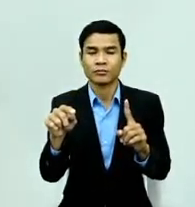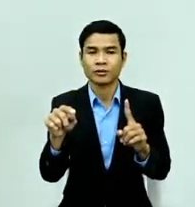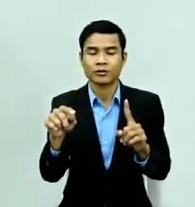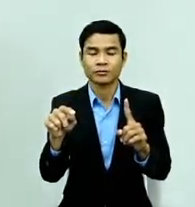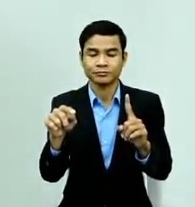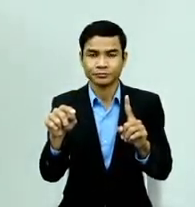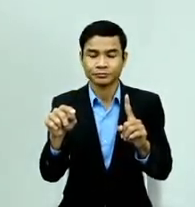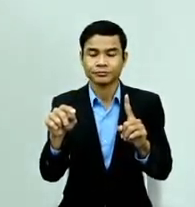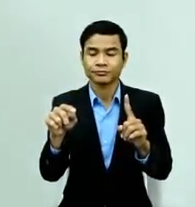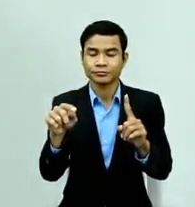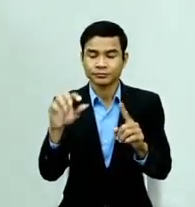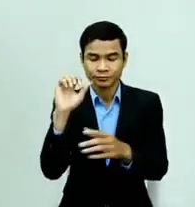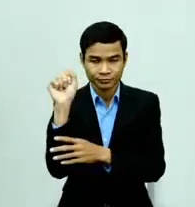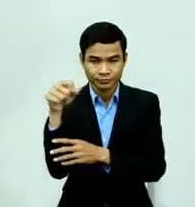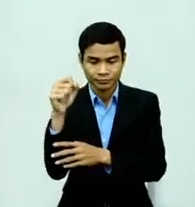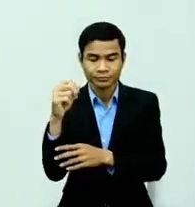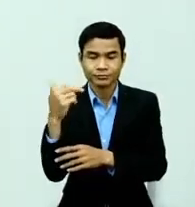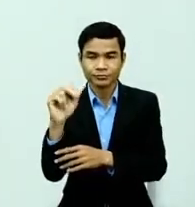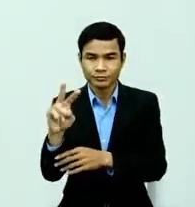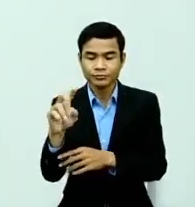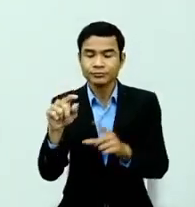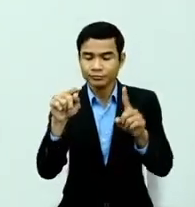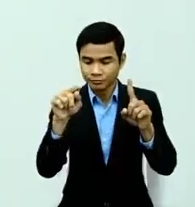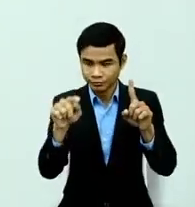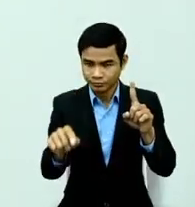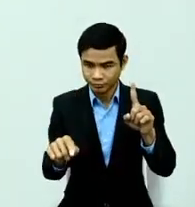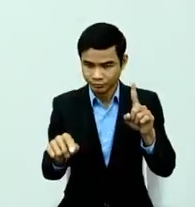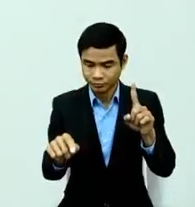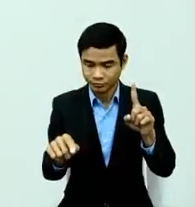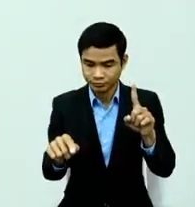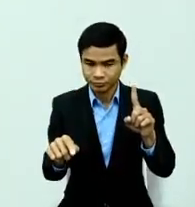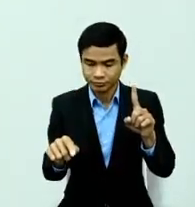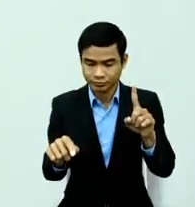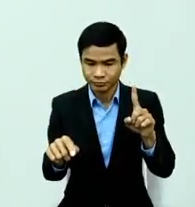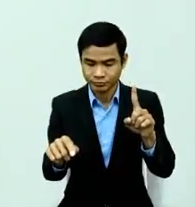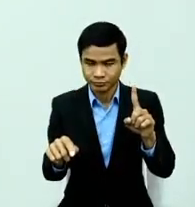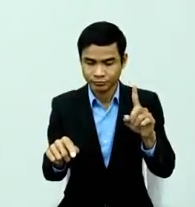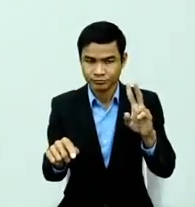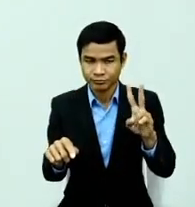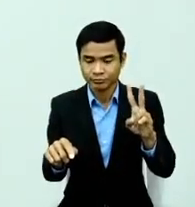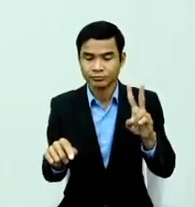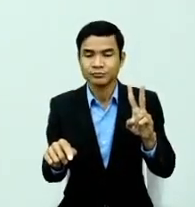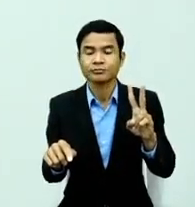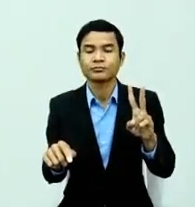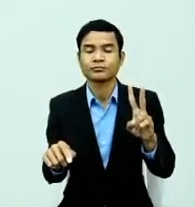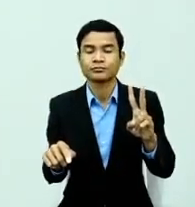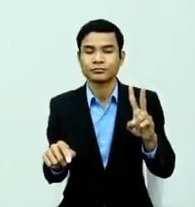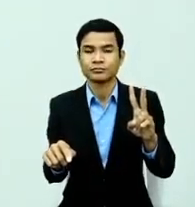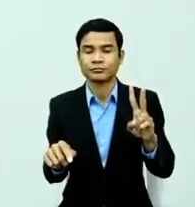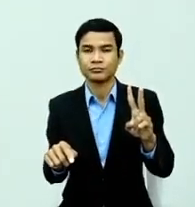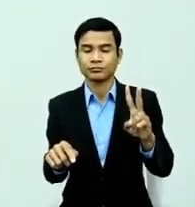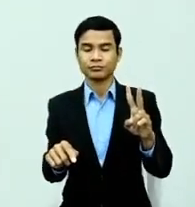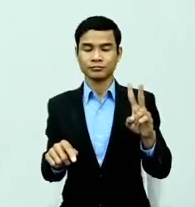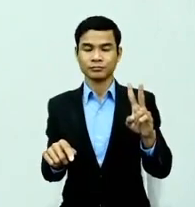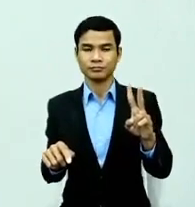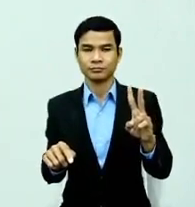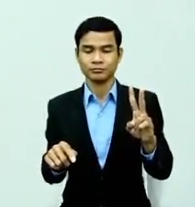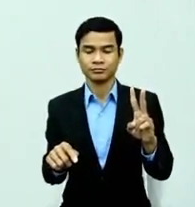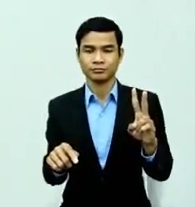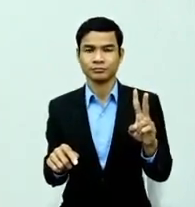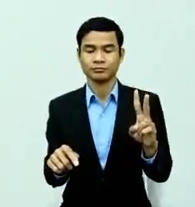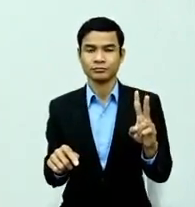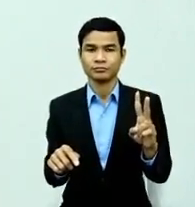ចាចលនាទី2គឺបន្តត្រង់ពីលើចុះក្រោមចលនាទី